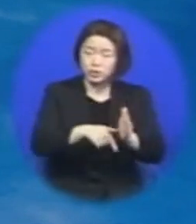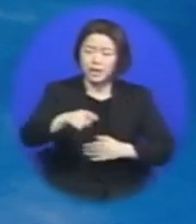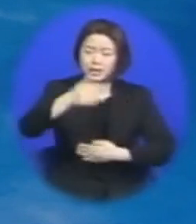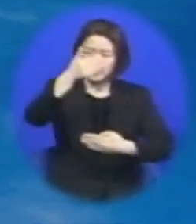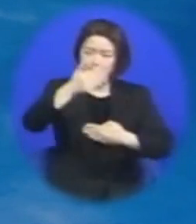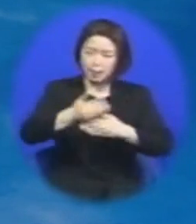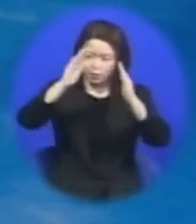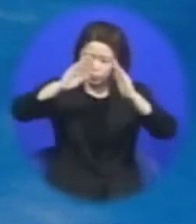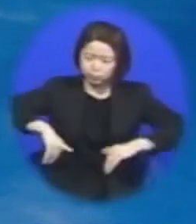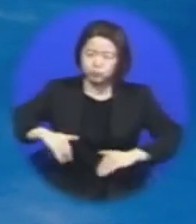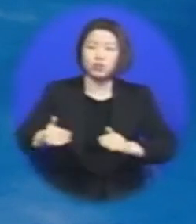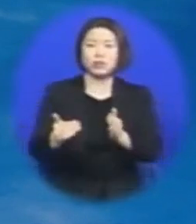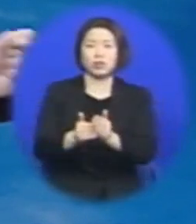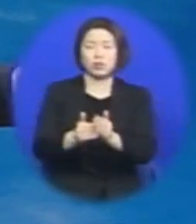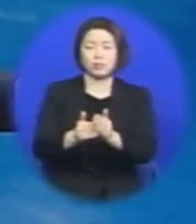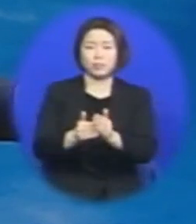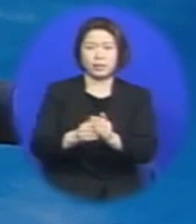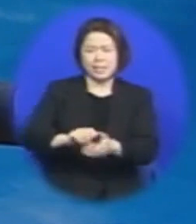무너뜨리세요